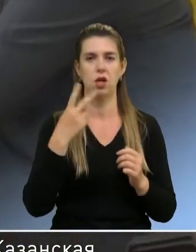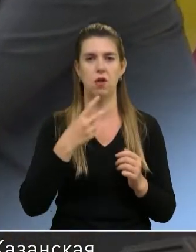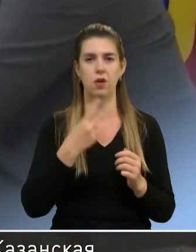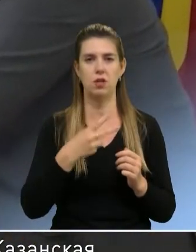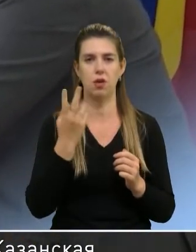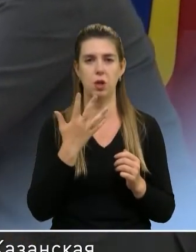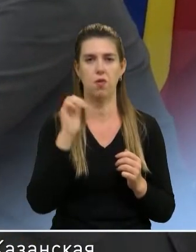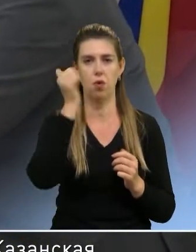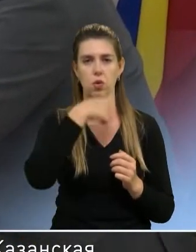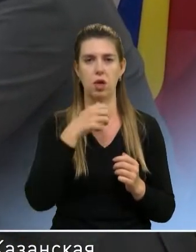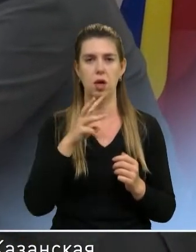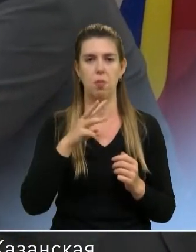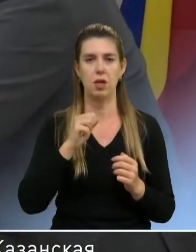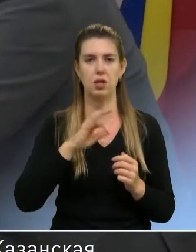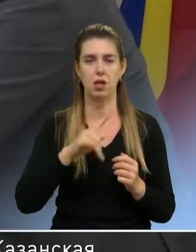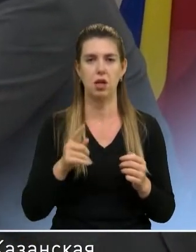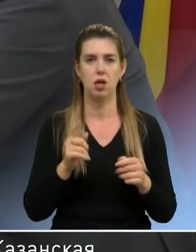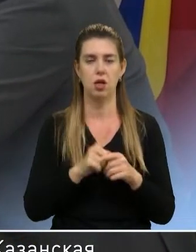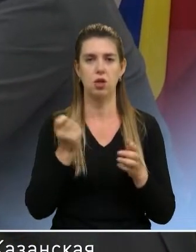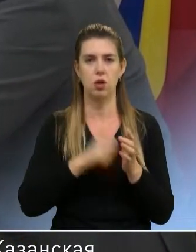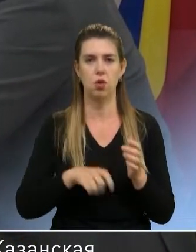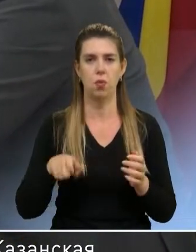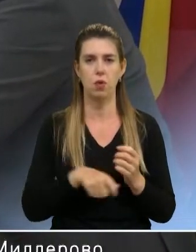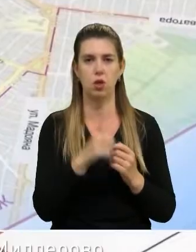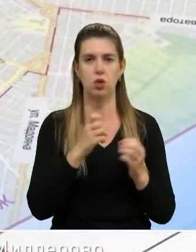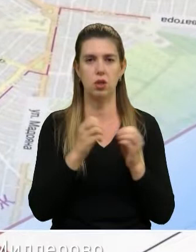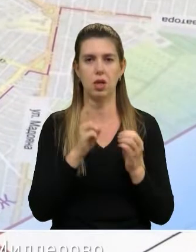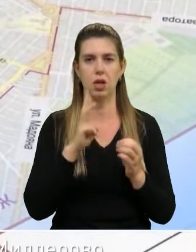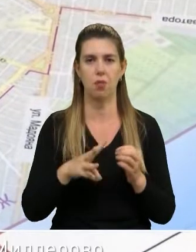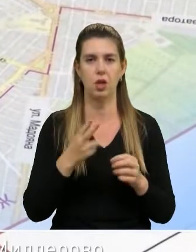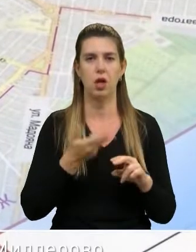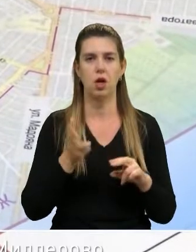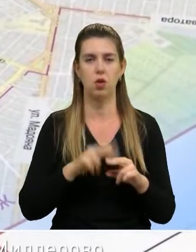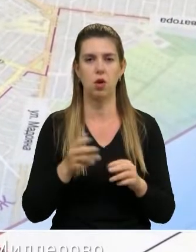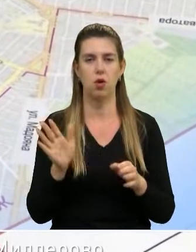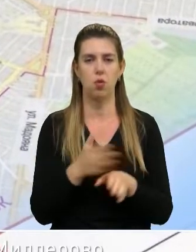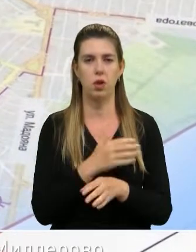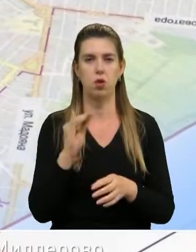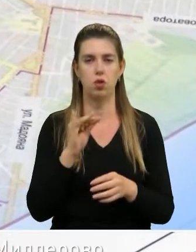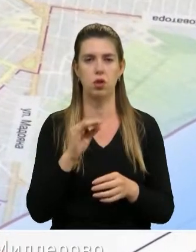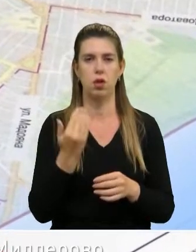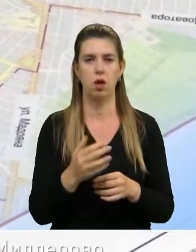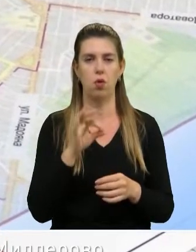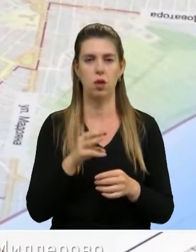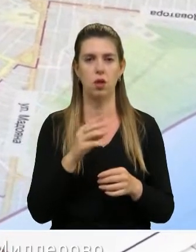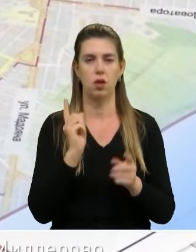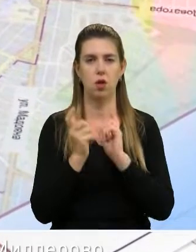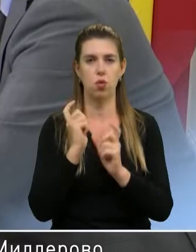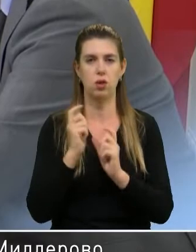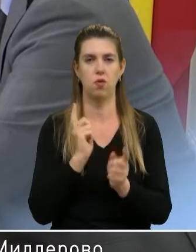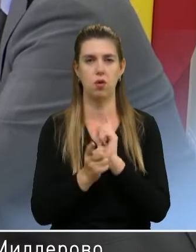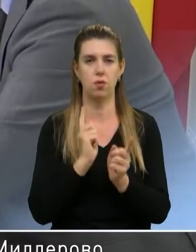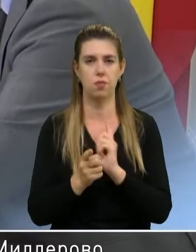2025 года. Магистраль замкнет масштабный маршрут в 110 километров, который избавит южный мегаполис от транзитного